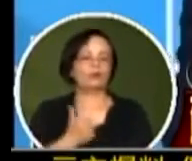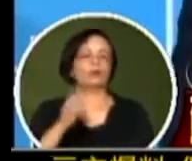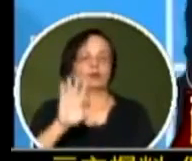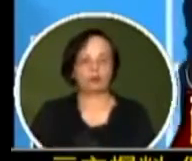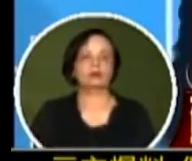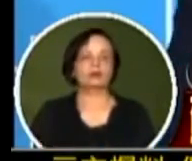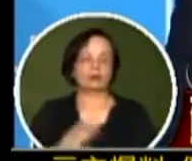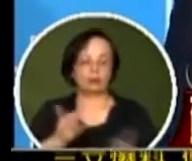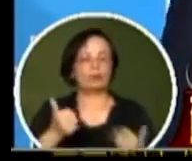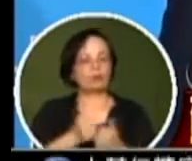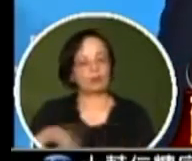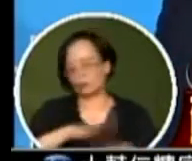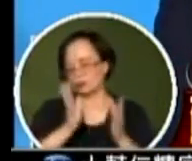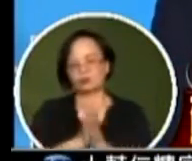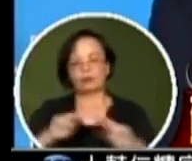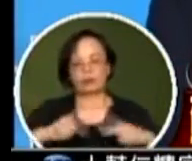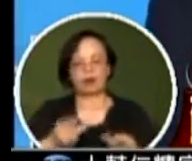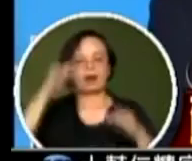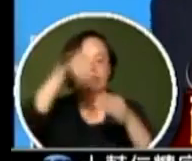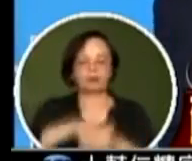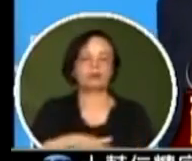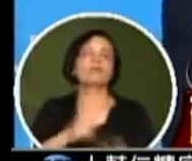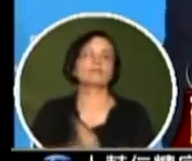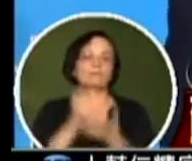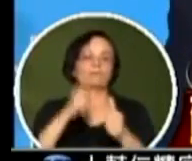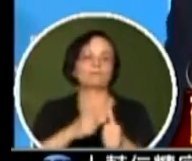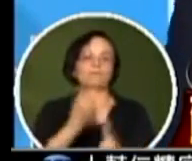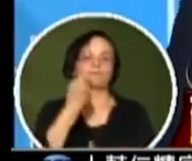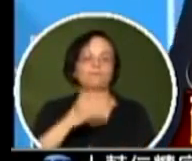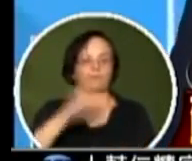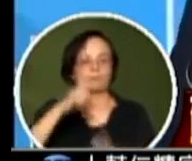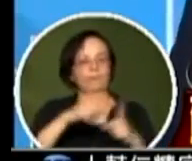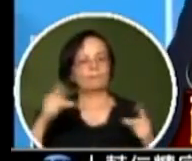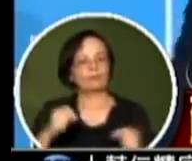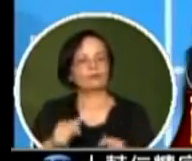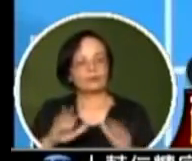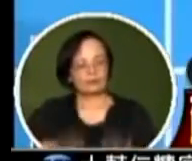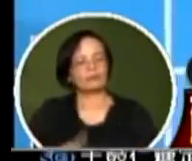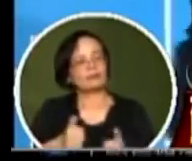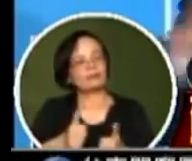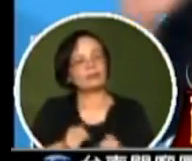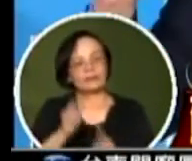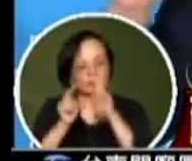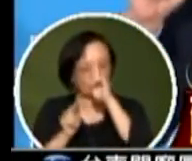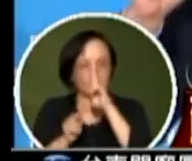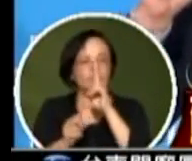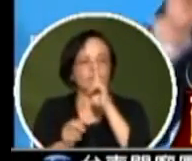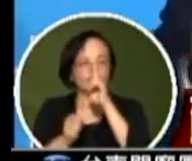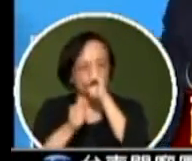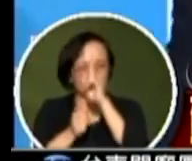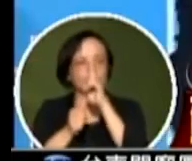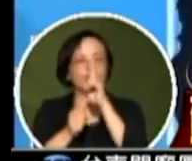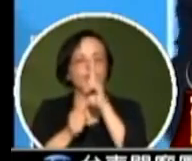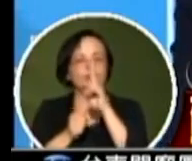国会全面改选的立法委员。老人年金这个政策，真感谢咱的柯信荣柯主席咧，伊甲变作是全党的政